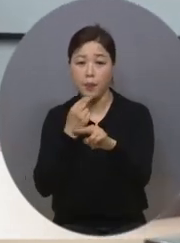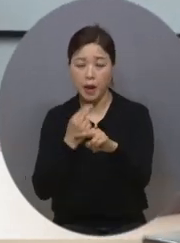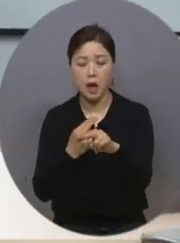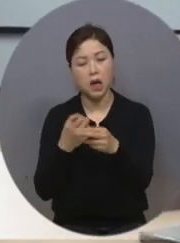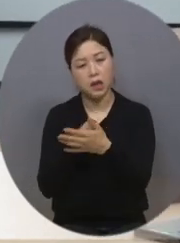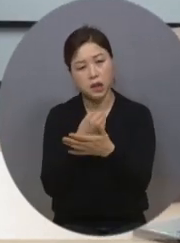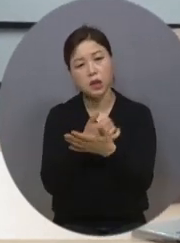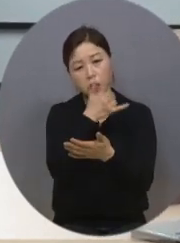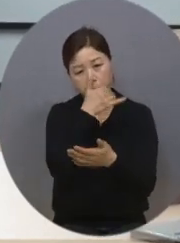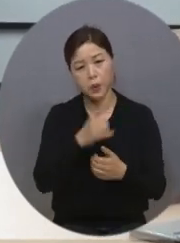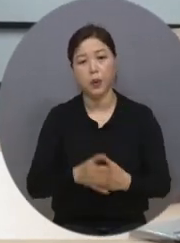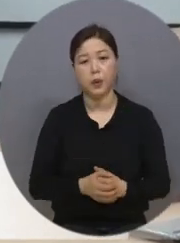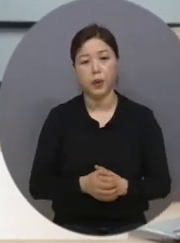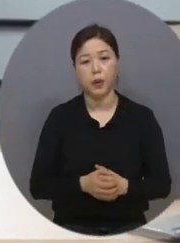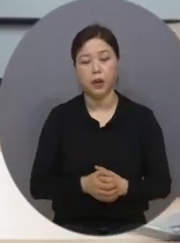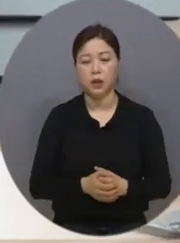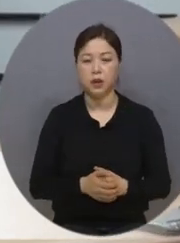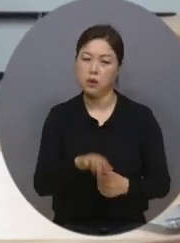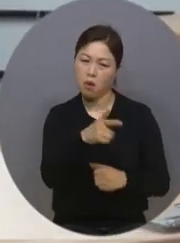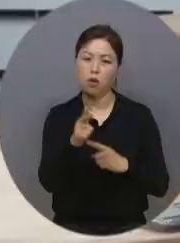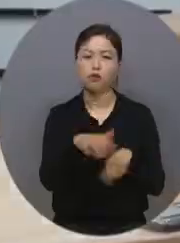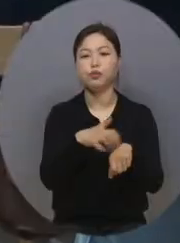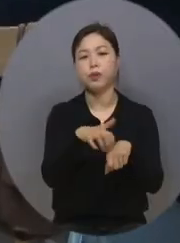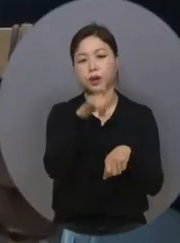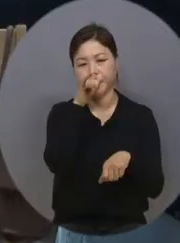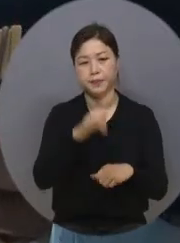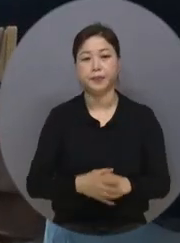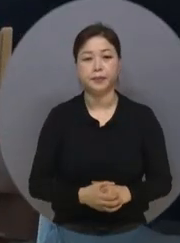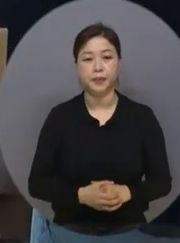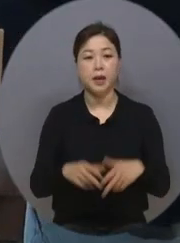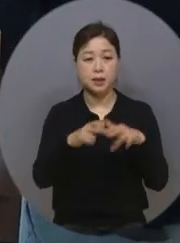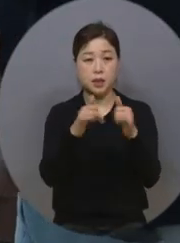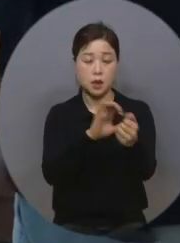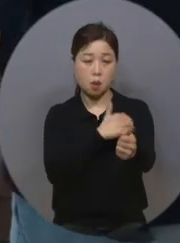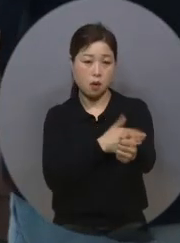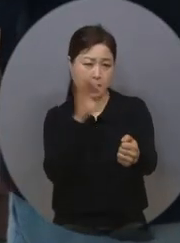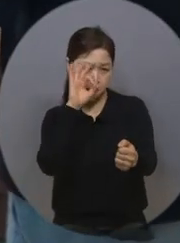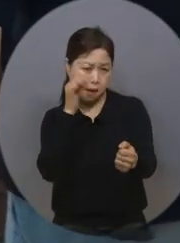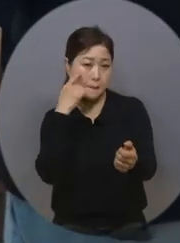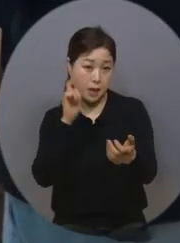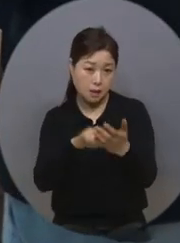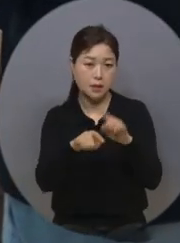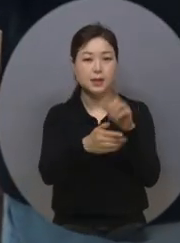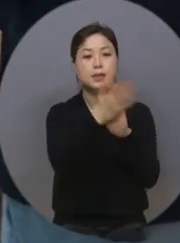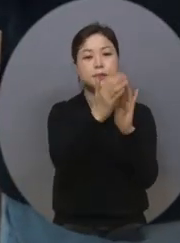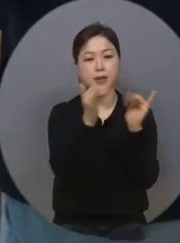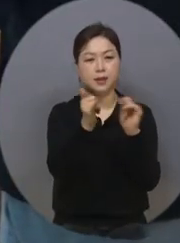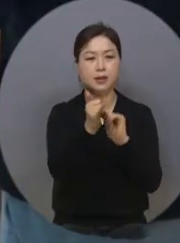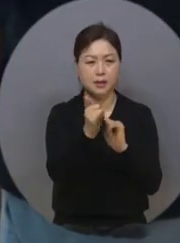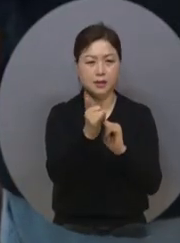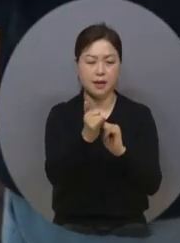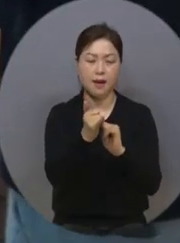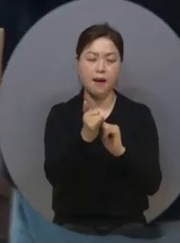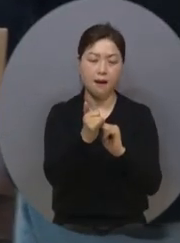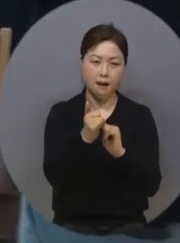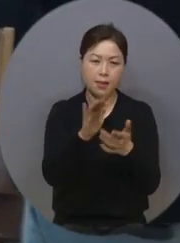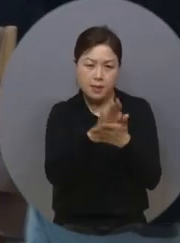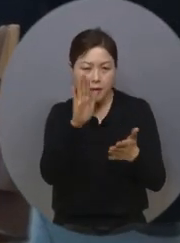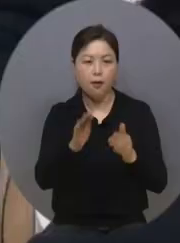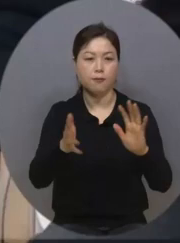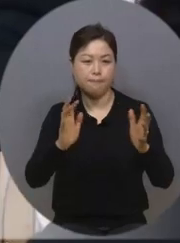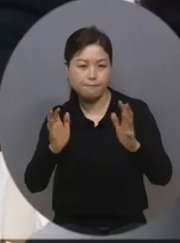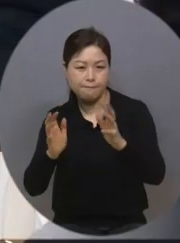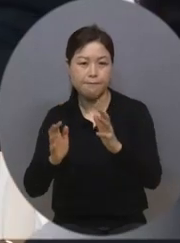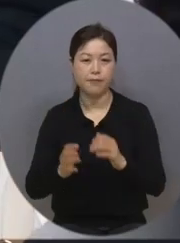좀 안타깝고 그런 부분이 좀 애로사항이 있습니다. 장애인의 권리를 찾기 위한 시민들의 열띤 자유토론이